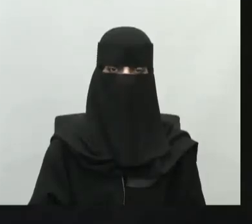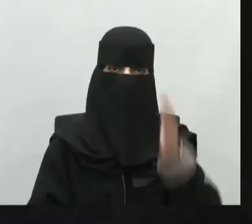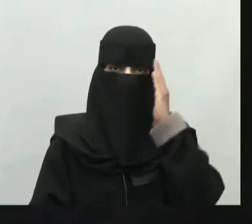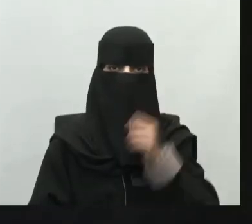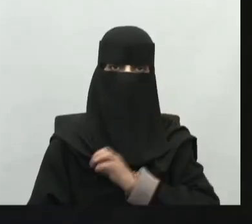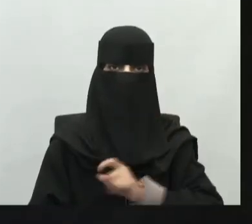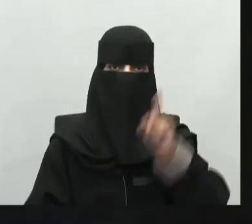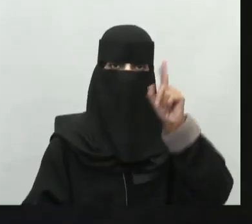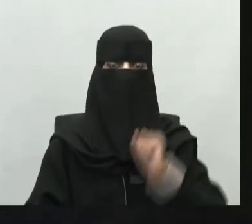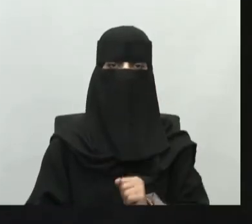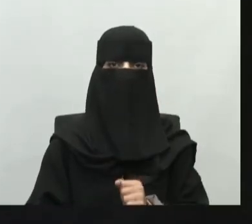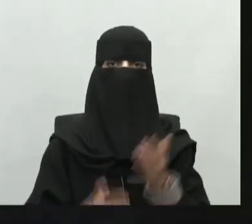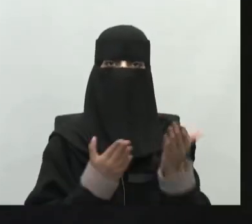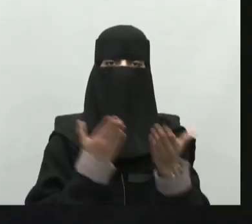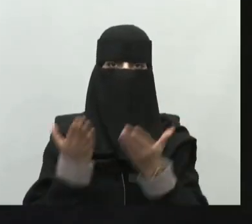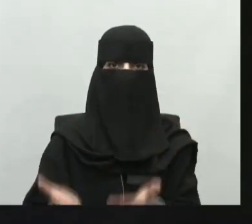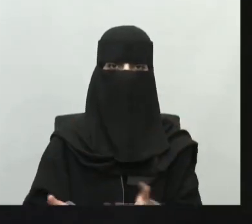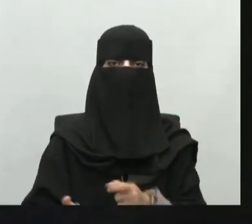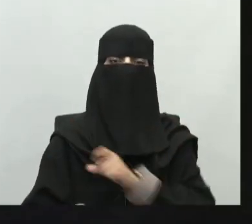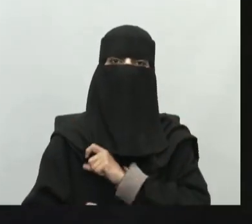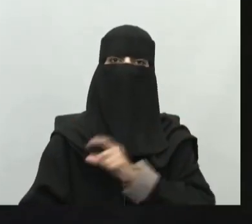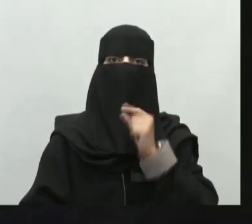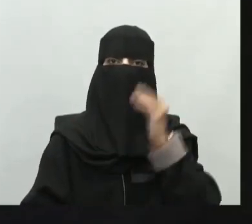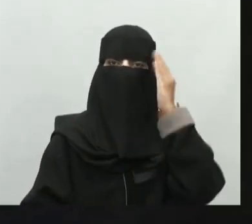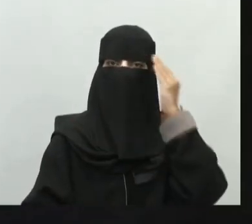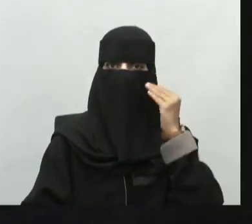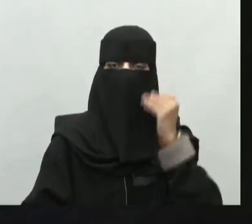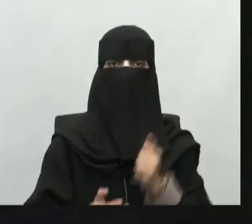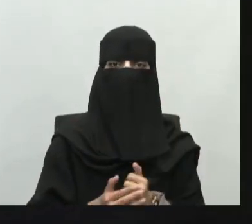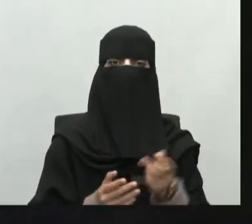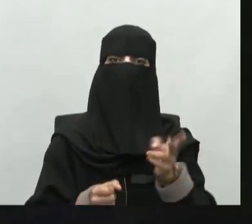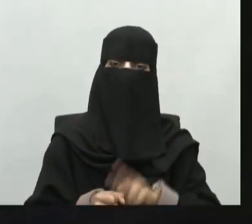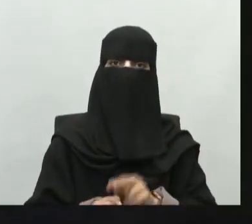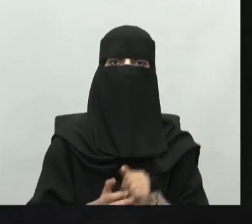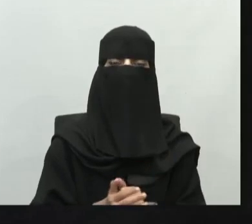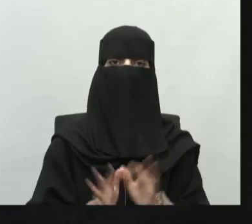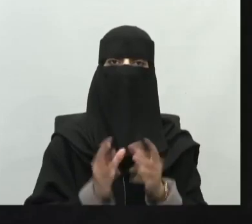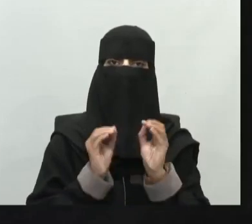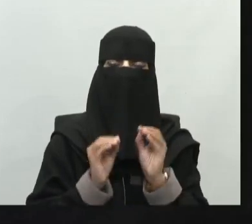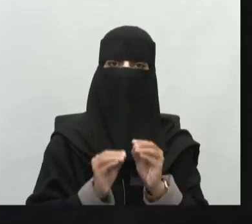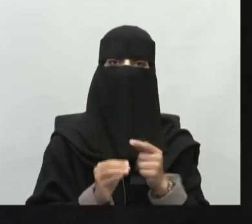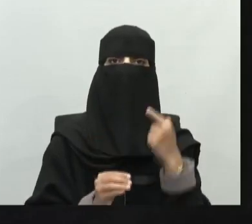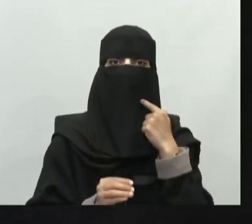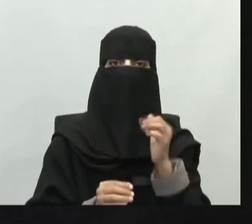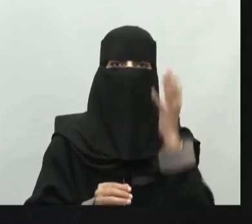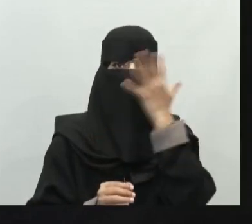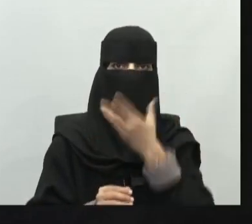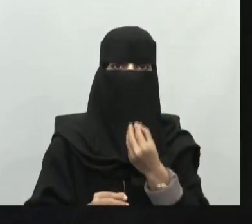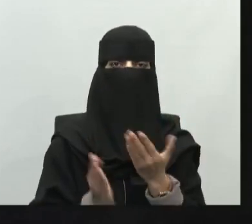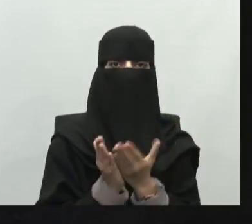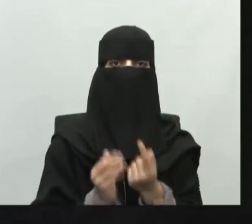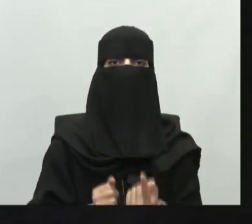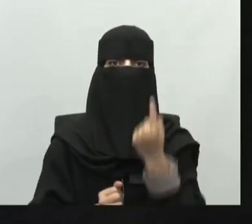السلام عليكم ورحمه الله حياكم الله ابنائي الطلاب بناتي الطالبات مره اخرى في حصتكم حصه العلوم في الصف